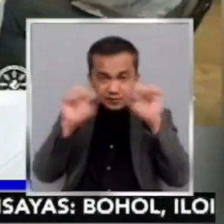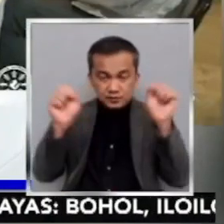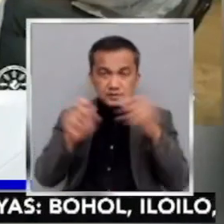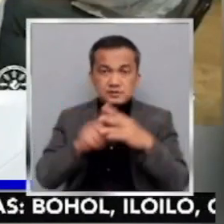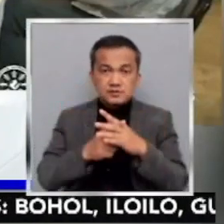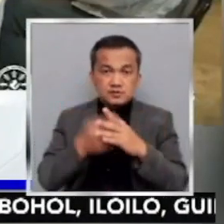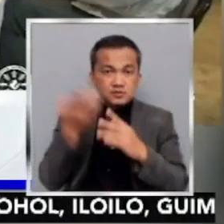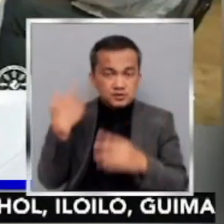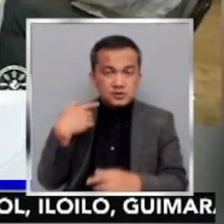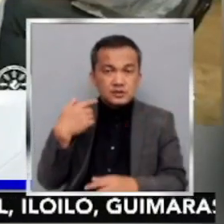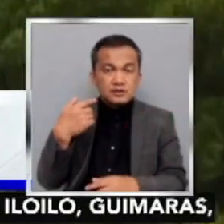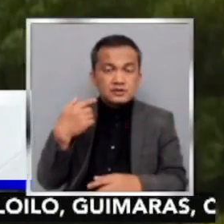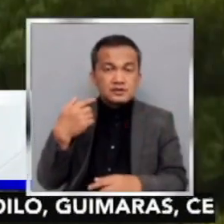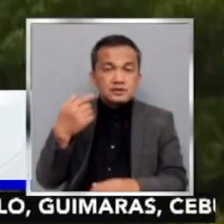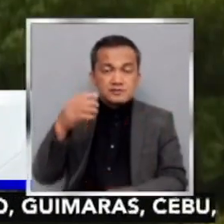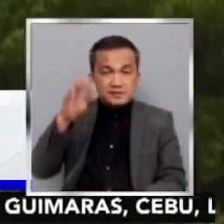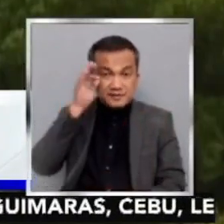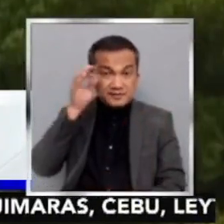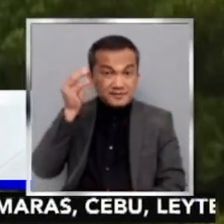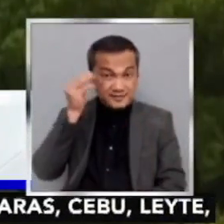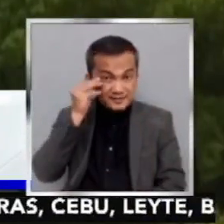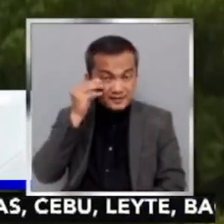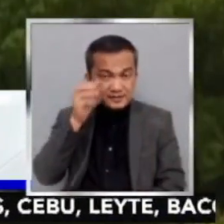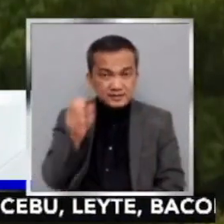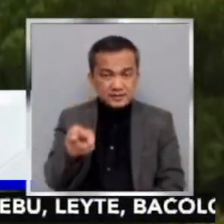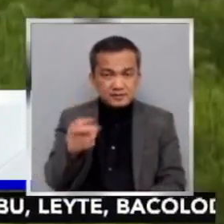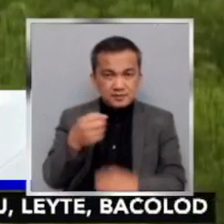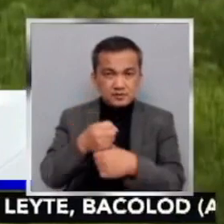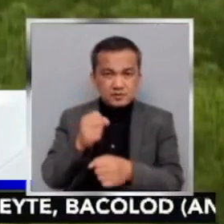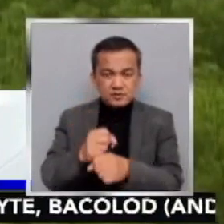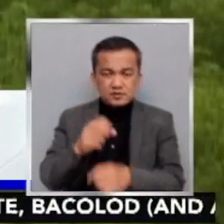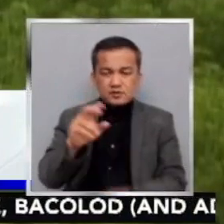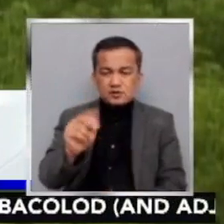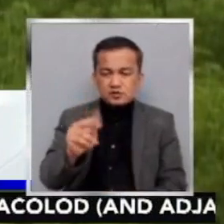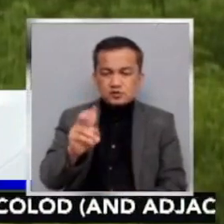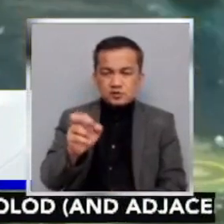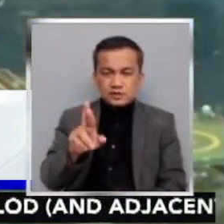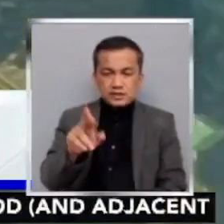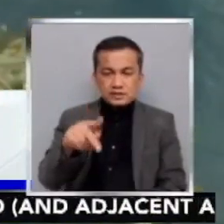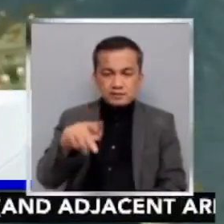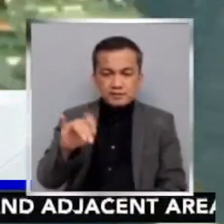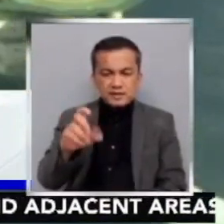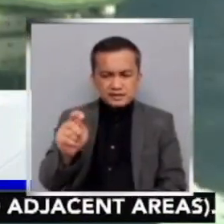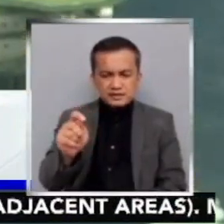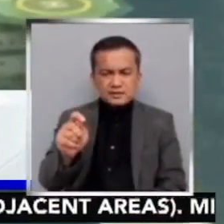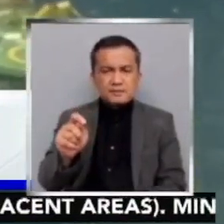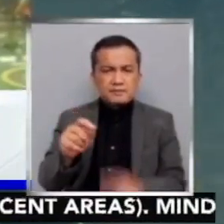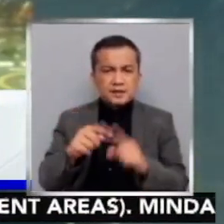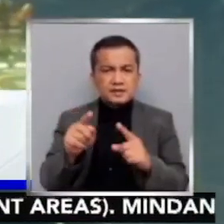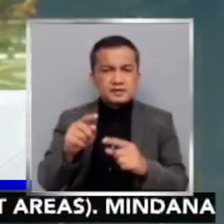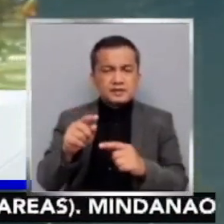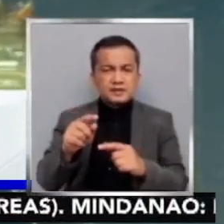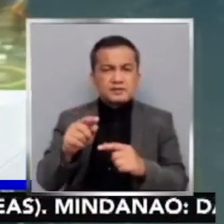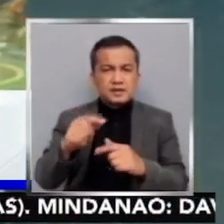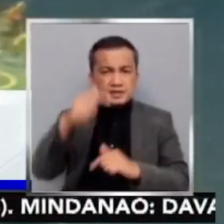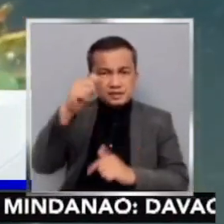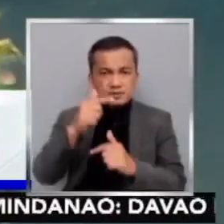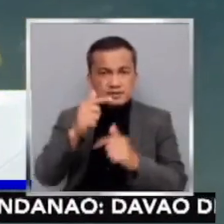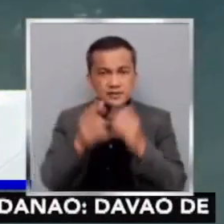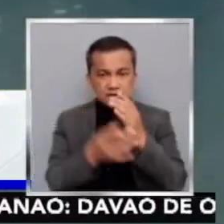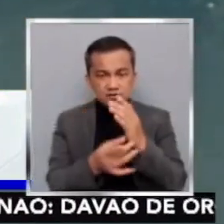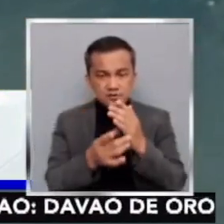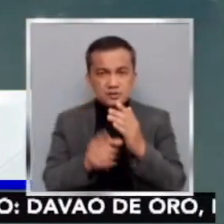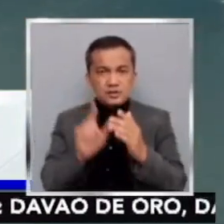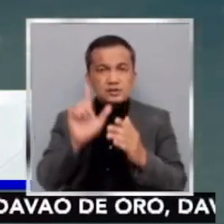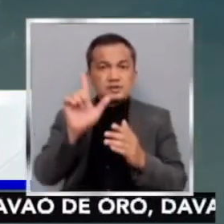Pangulong Ferdinand Marcos na nagpagawa pa ng nuclear plant. May hangganan lang din daw ang langis, kaya kalaunay posibleng